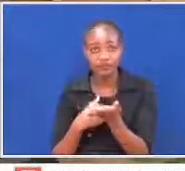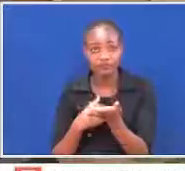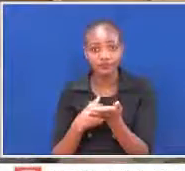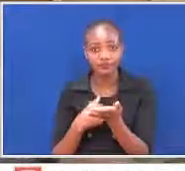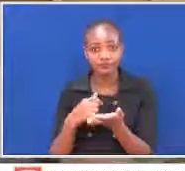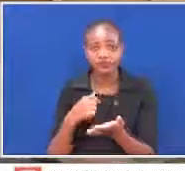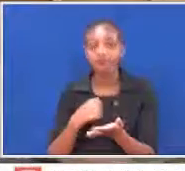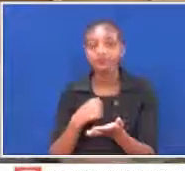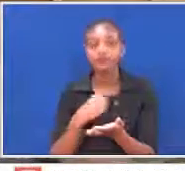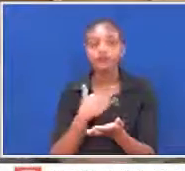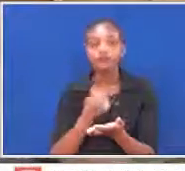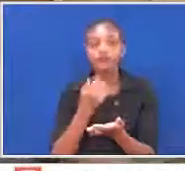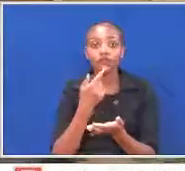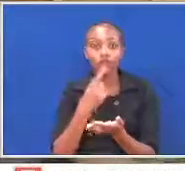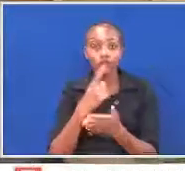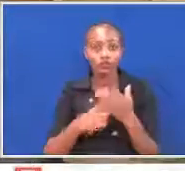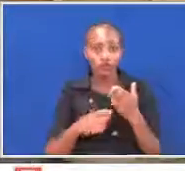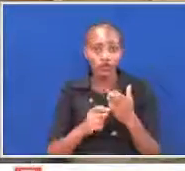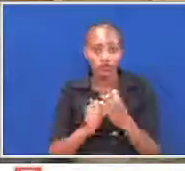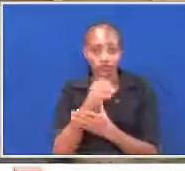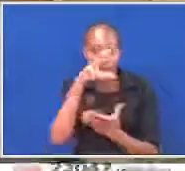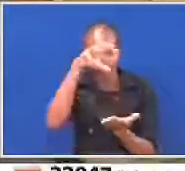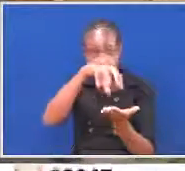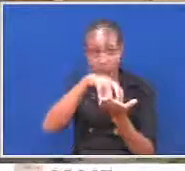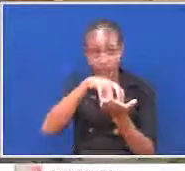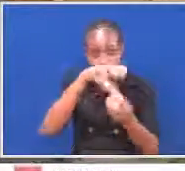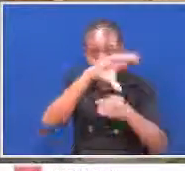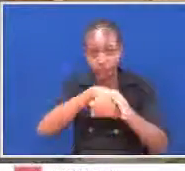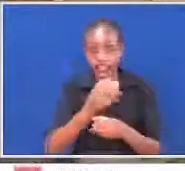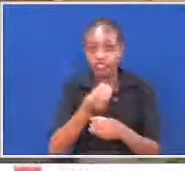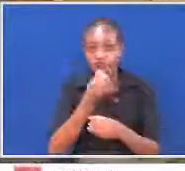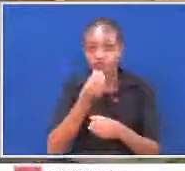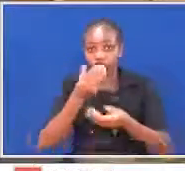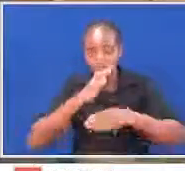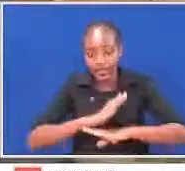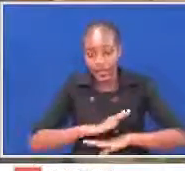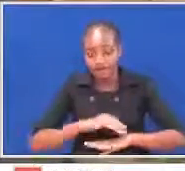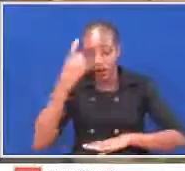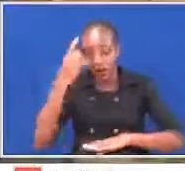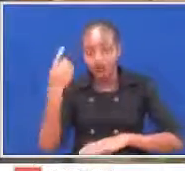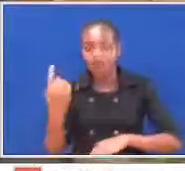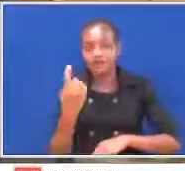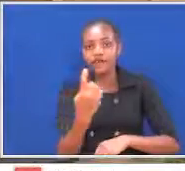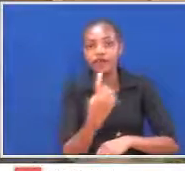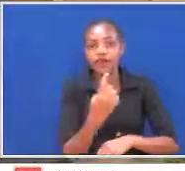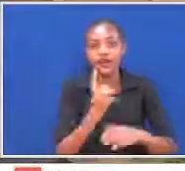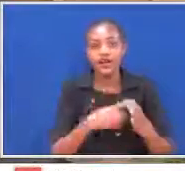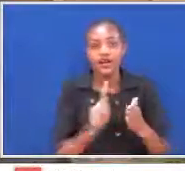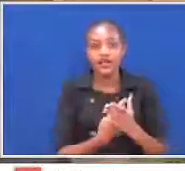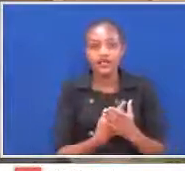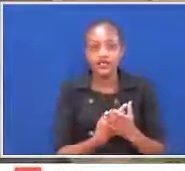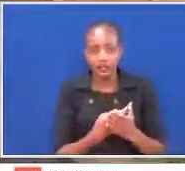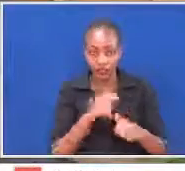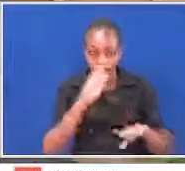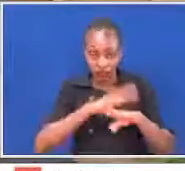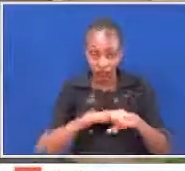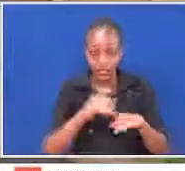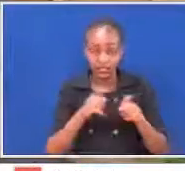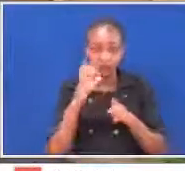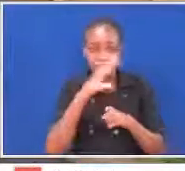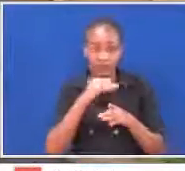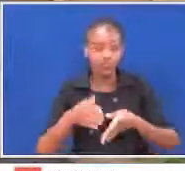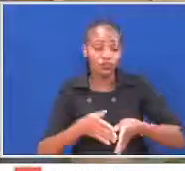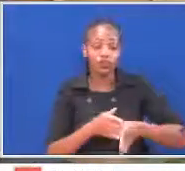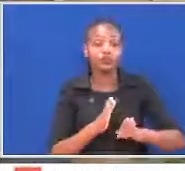kwamba kupitia keki chakula tumepata ya kutosha kwa kila mtu. Na hiyo itakuwa ni fursa kuu